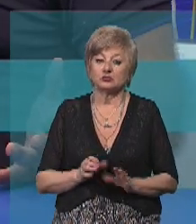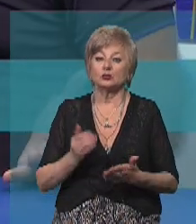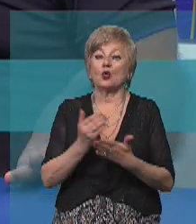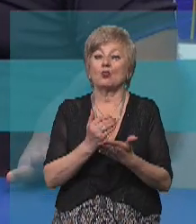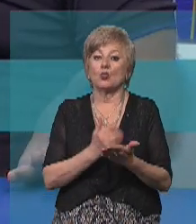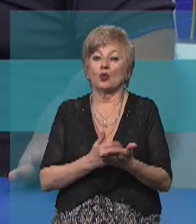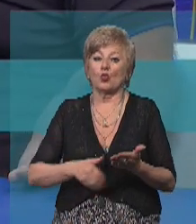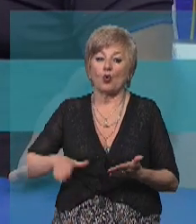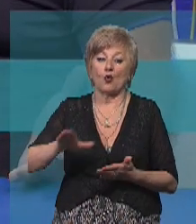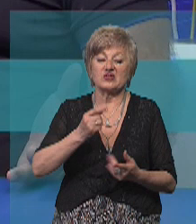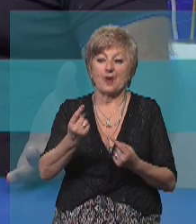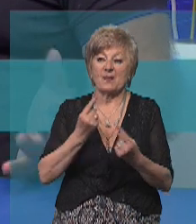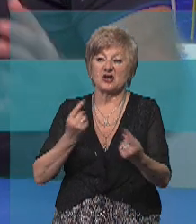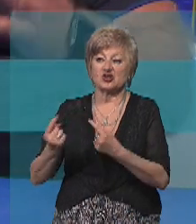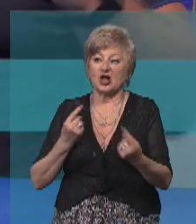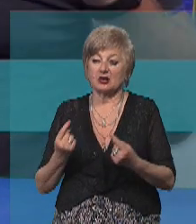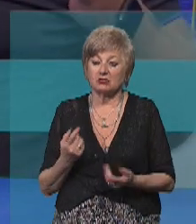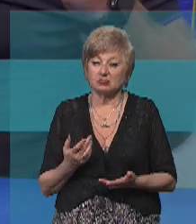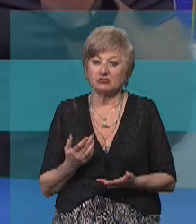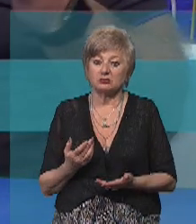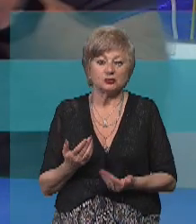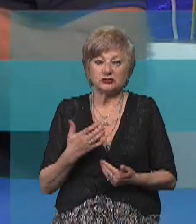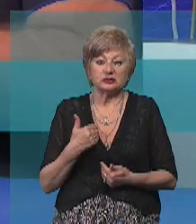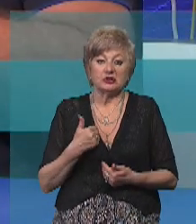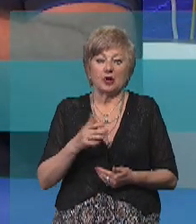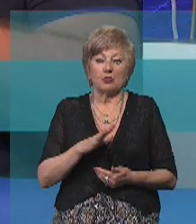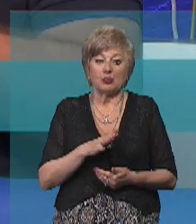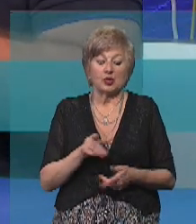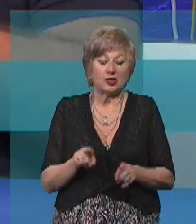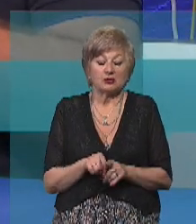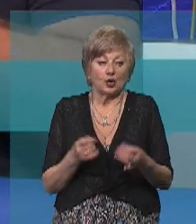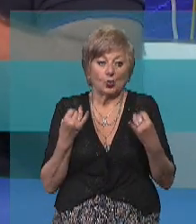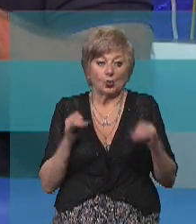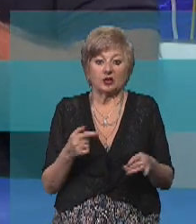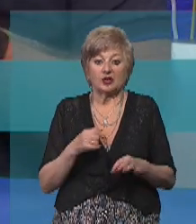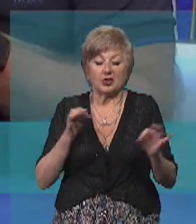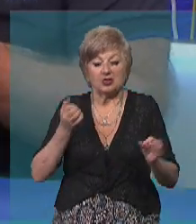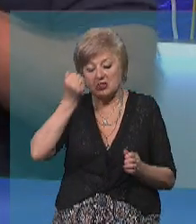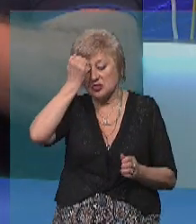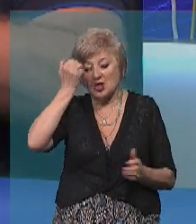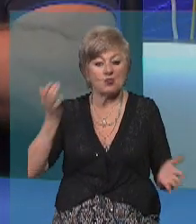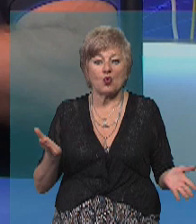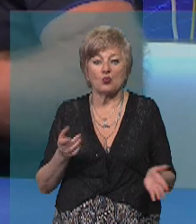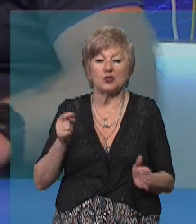програми всіх мажоритарників. Так, для мене це було настільки дико, я ніколи не пам'ятаю. Я з